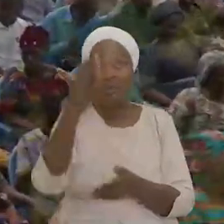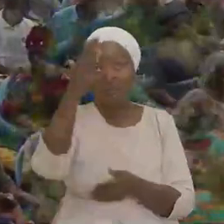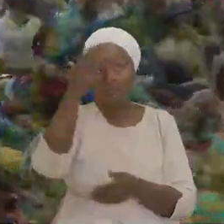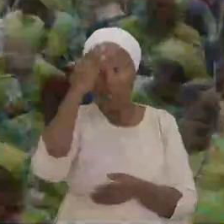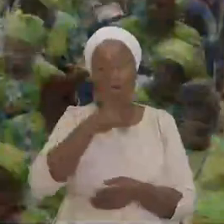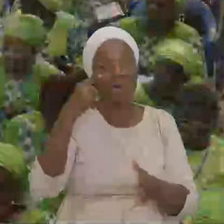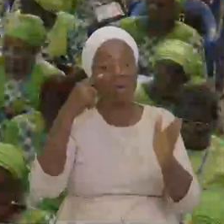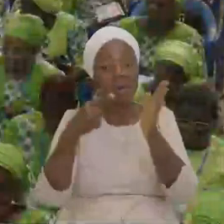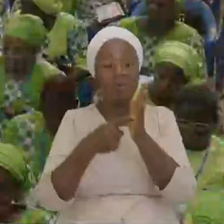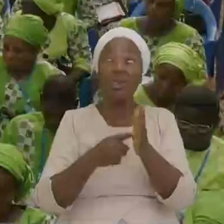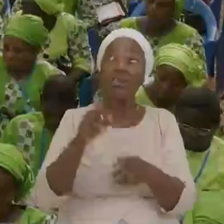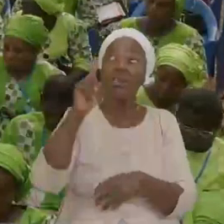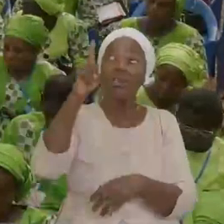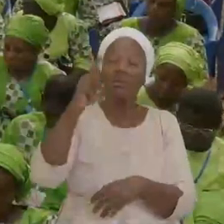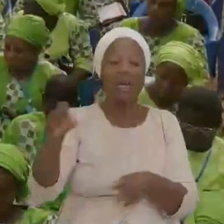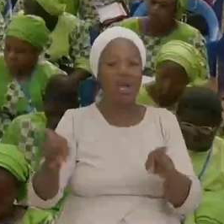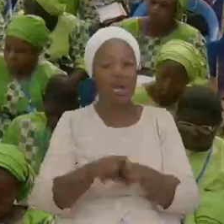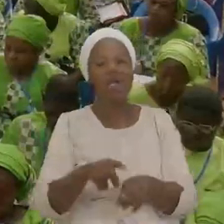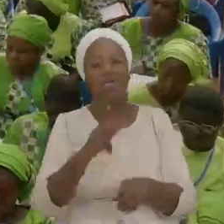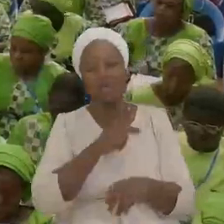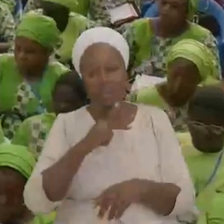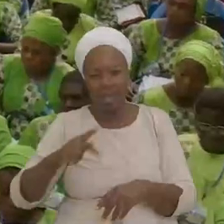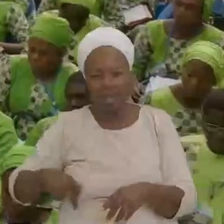Seuls ceux qui le prennent comme roi,